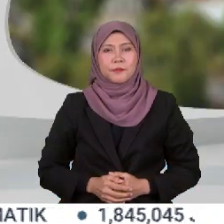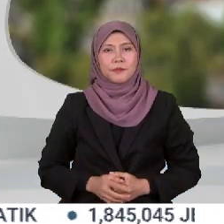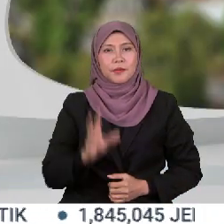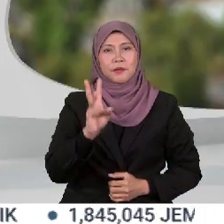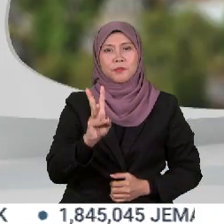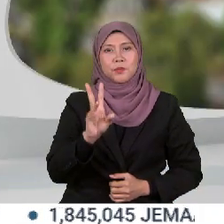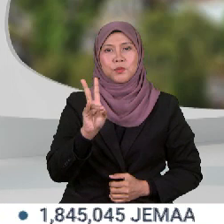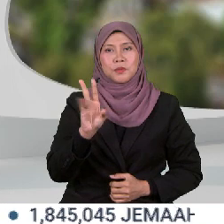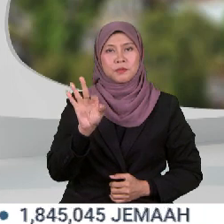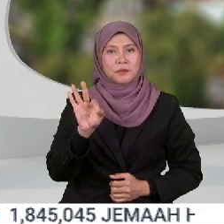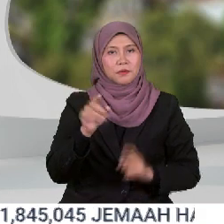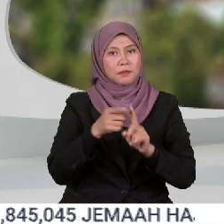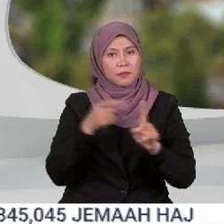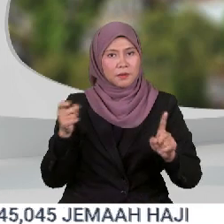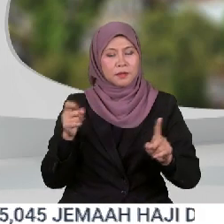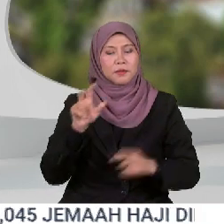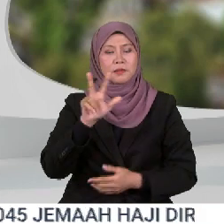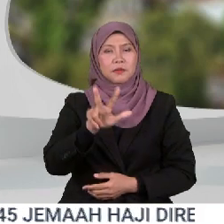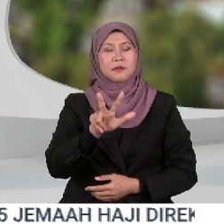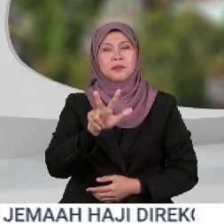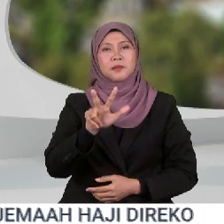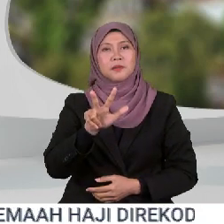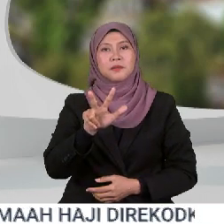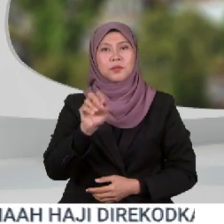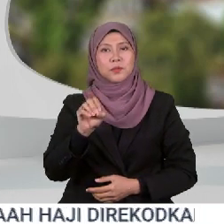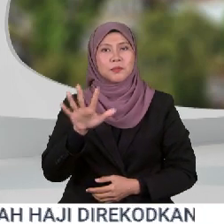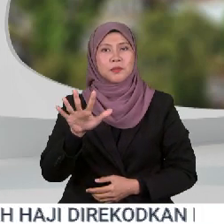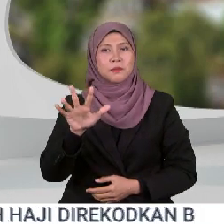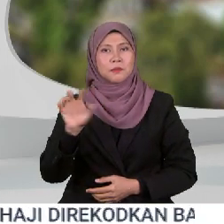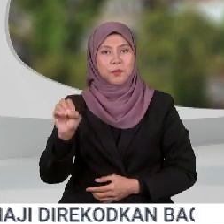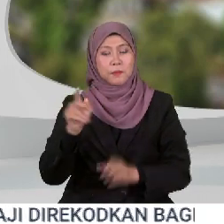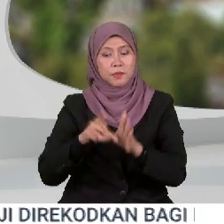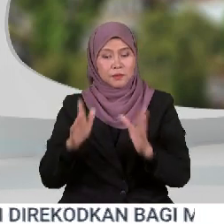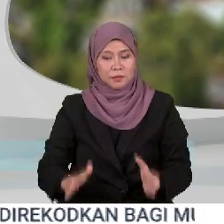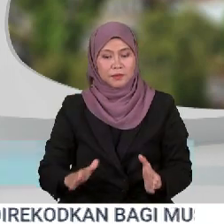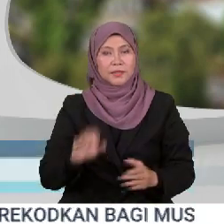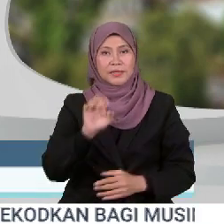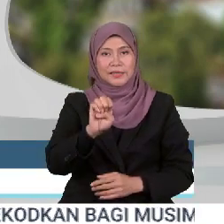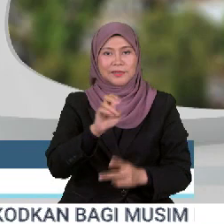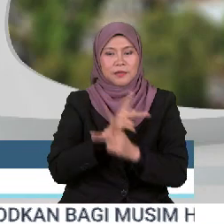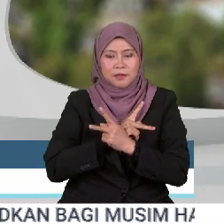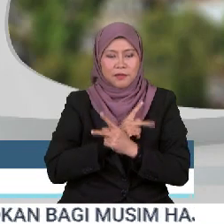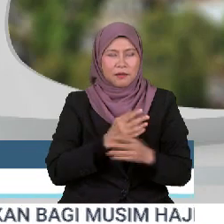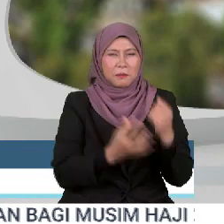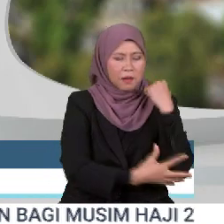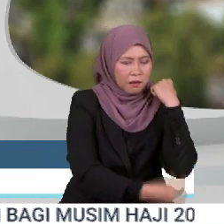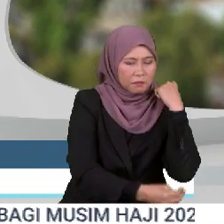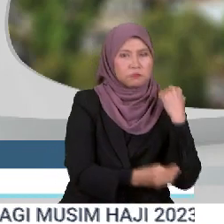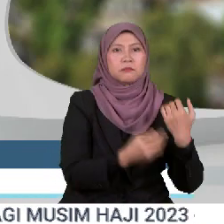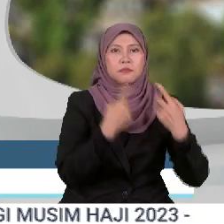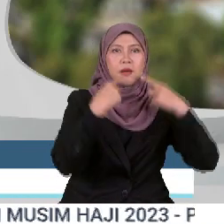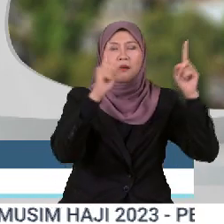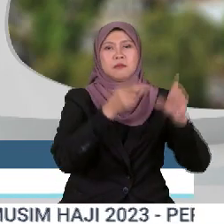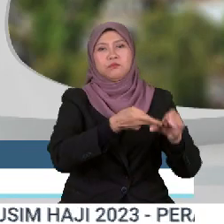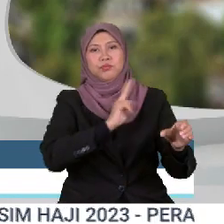679 daripada 3.530 peserta dikasih berjaya keluar dari status miskin Tegar Di Negeri